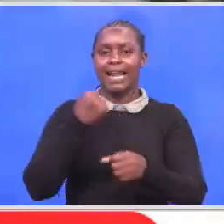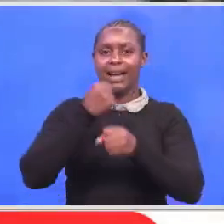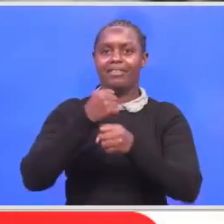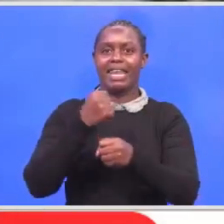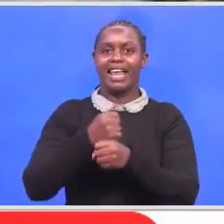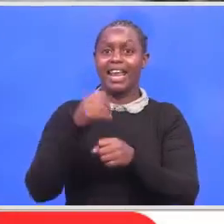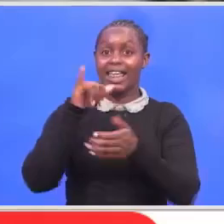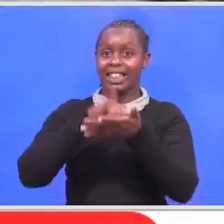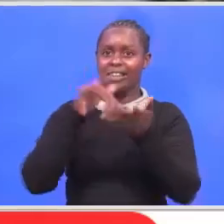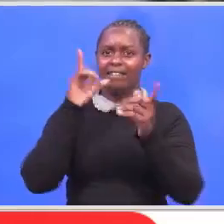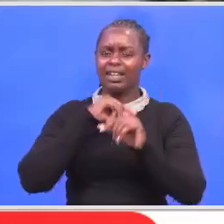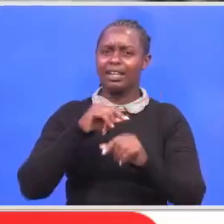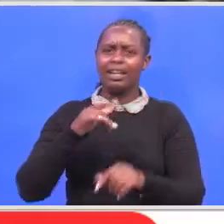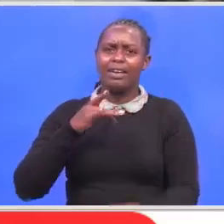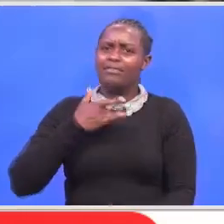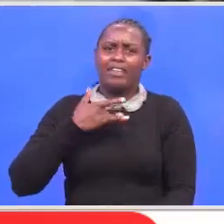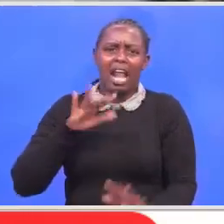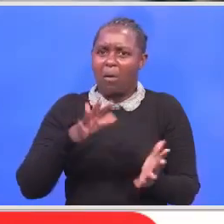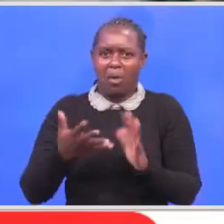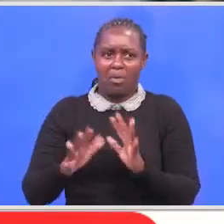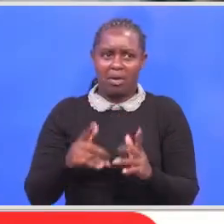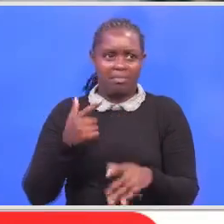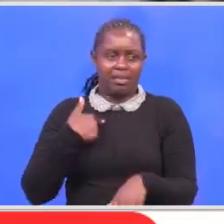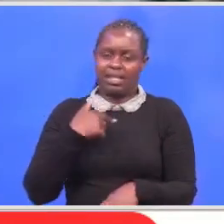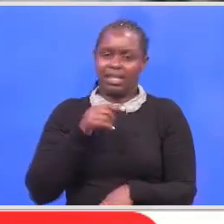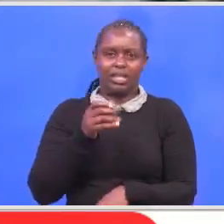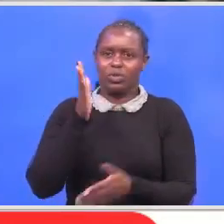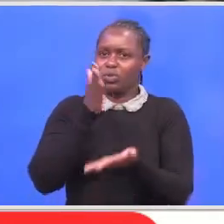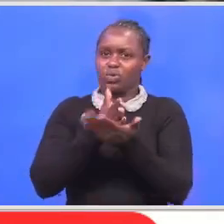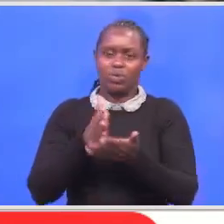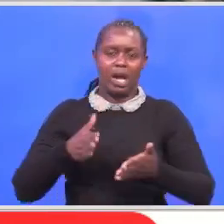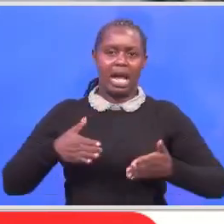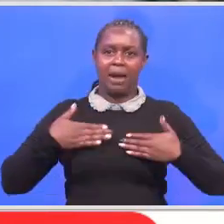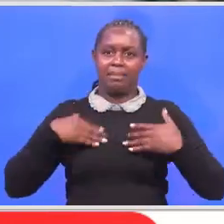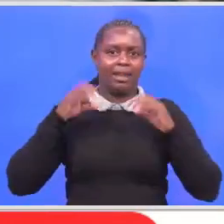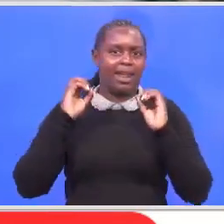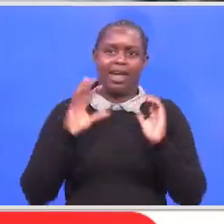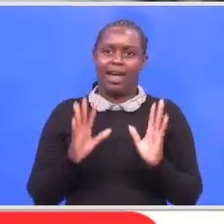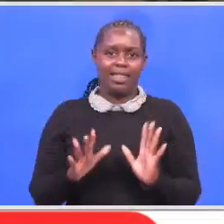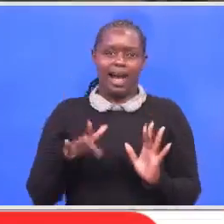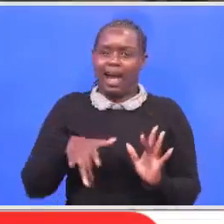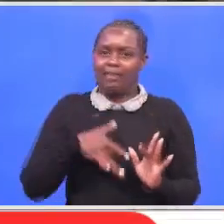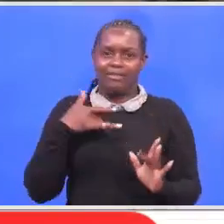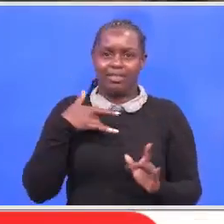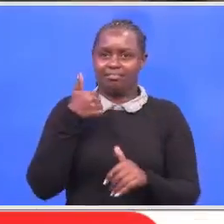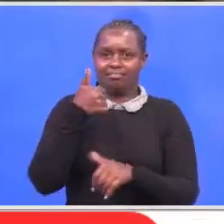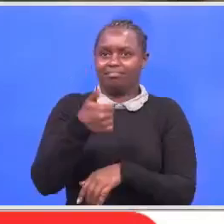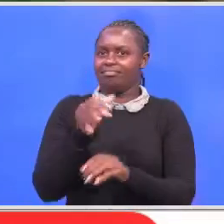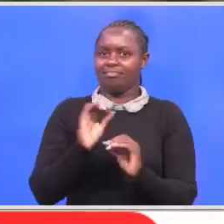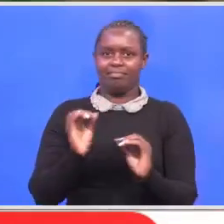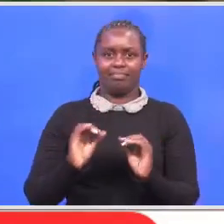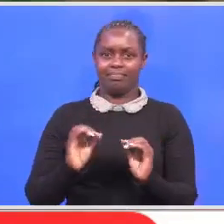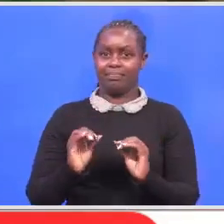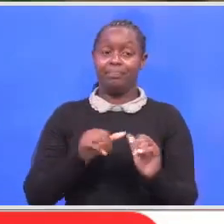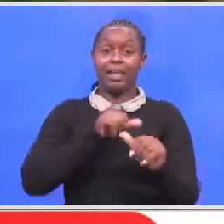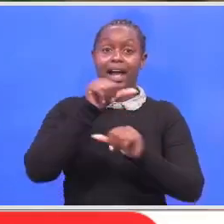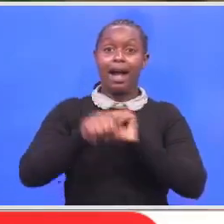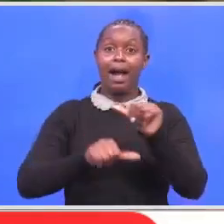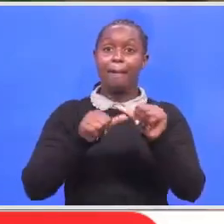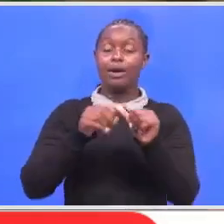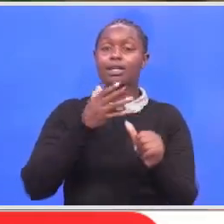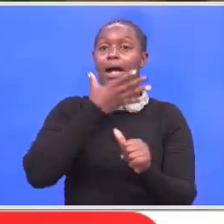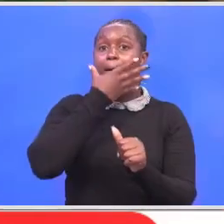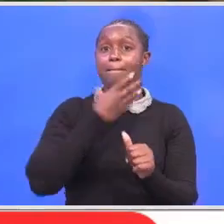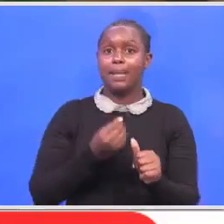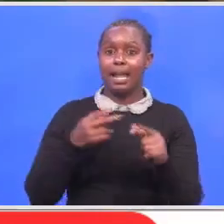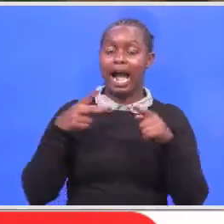naamini akifanyiwa hivyo, haya, tutakuwa na raha katika tendo la ndoa. Hiyo maneno ya wanaume kukata